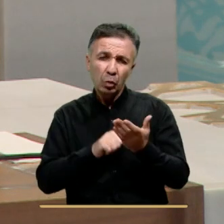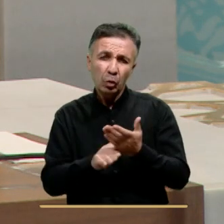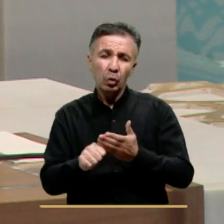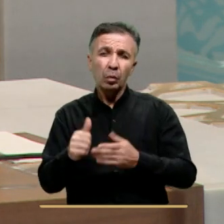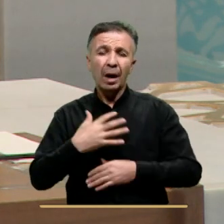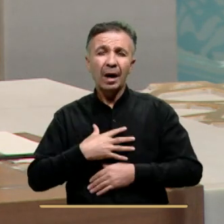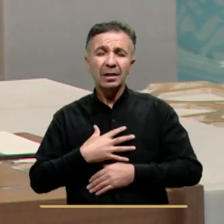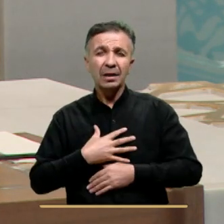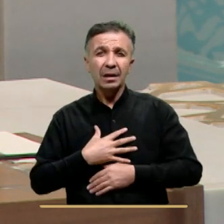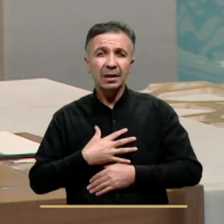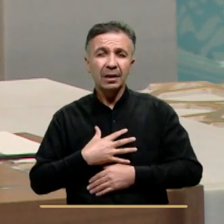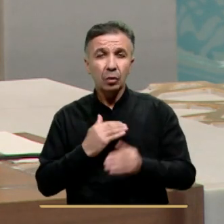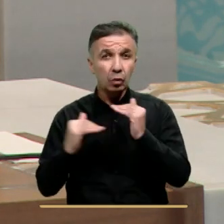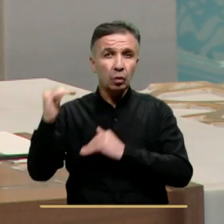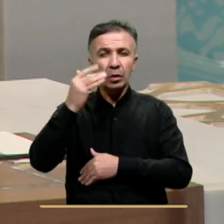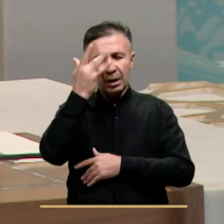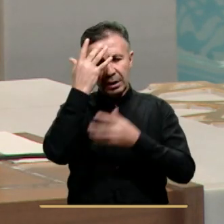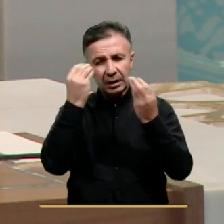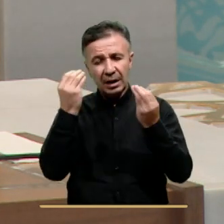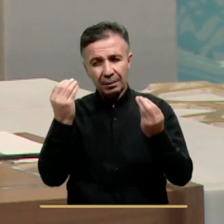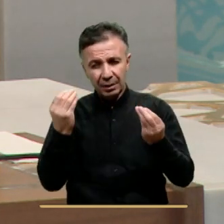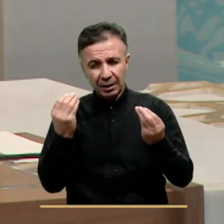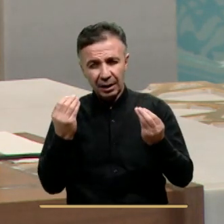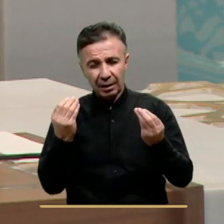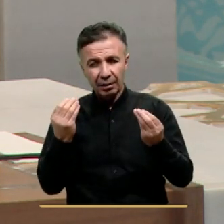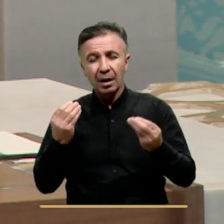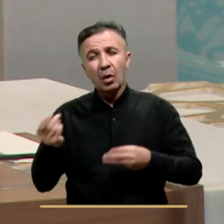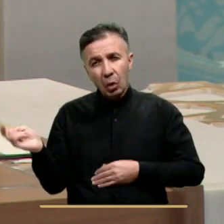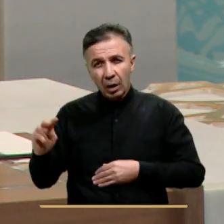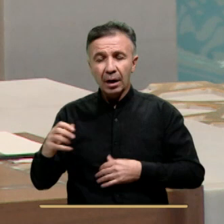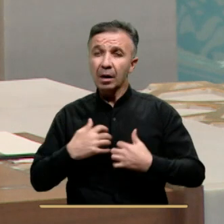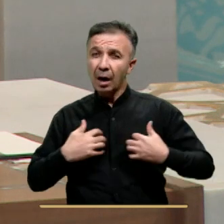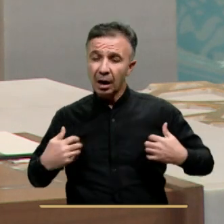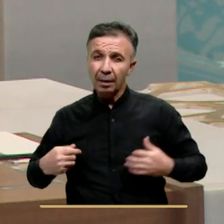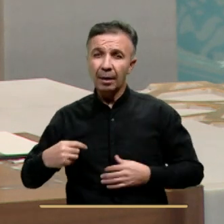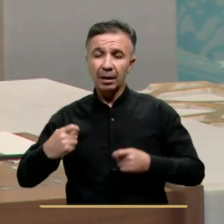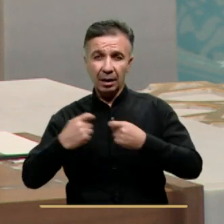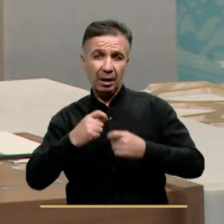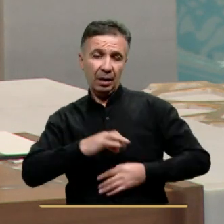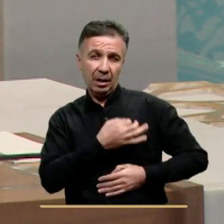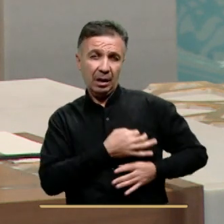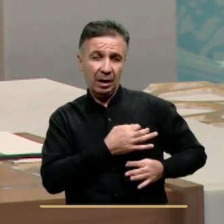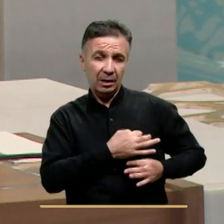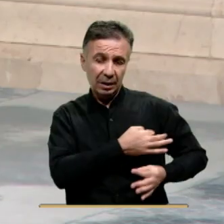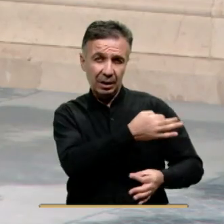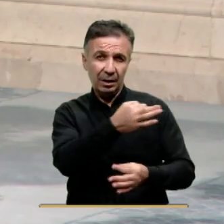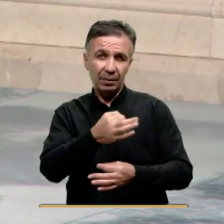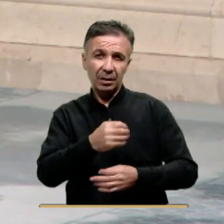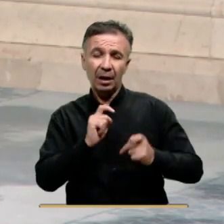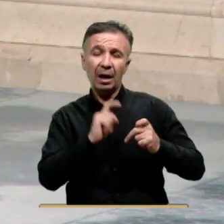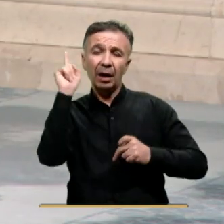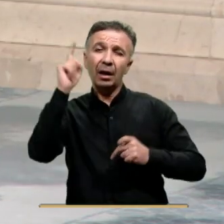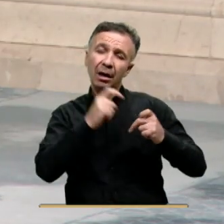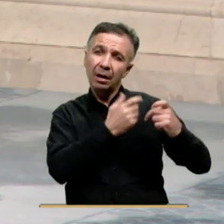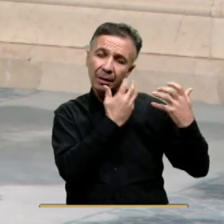Aziz şehitlerimize vefat eden Kahraman Gazilerimize rahmeti ile muamele eylesin